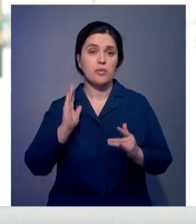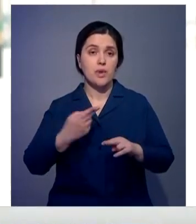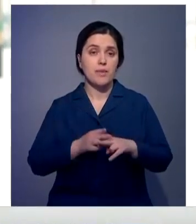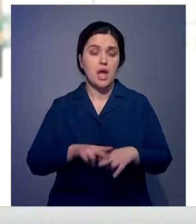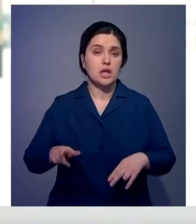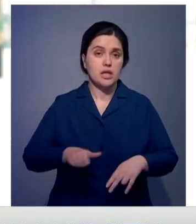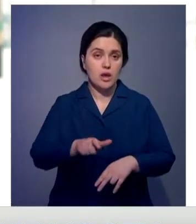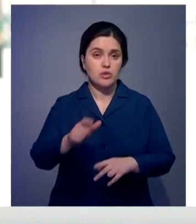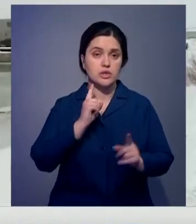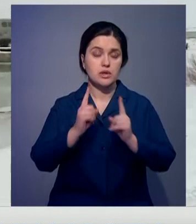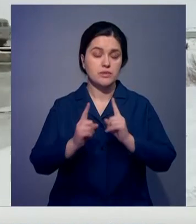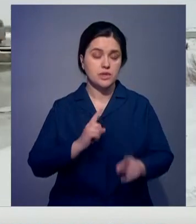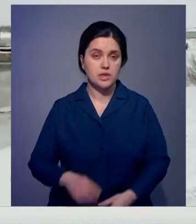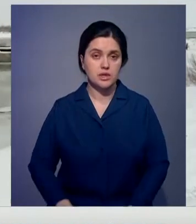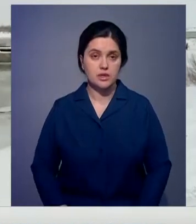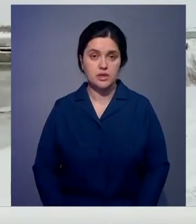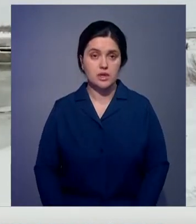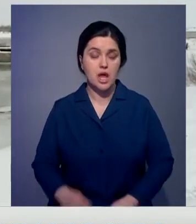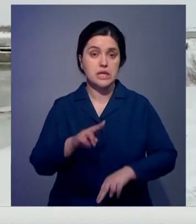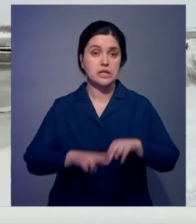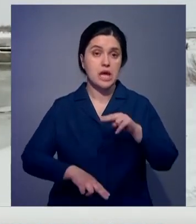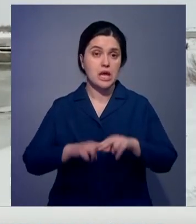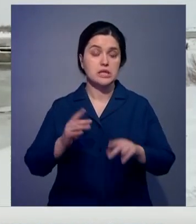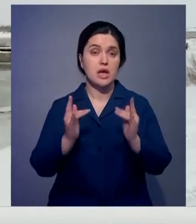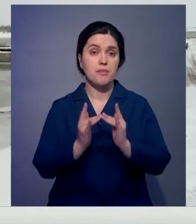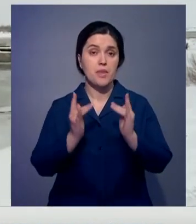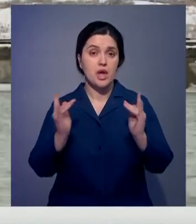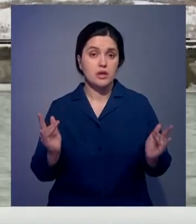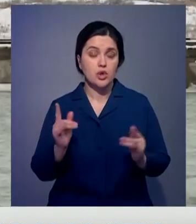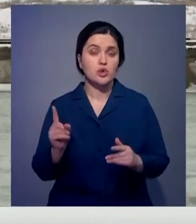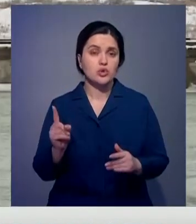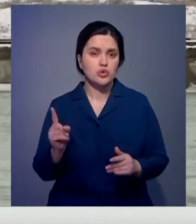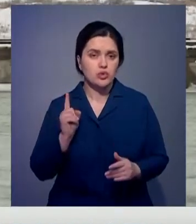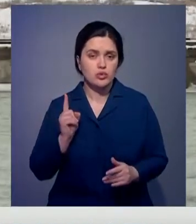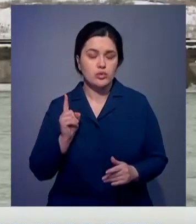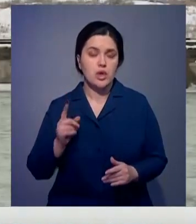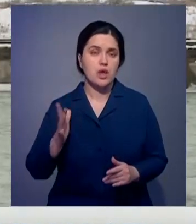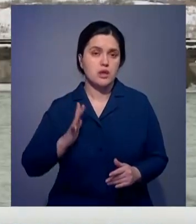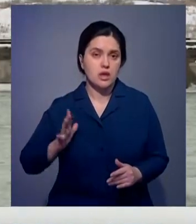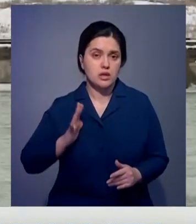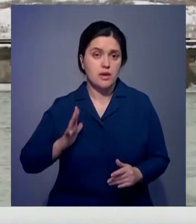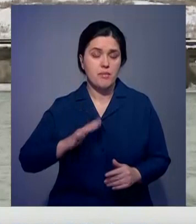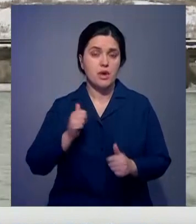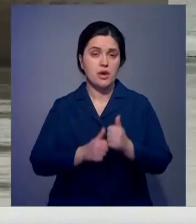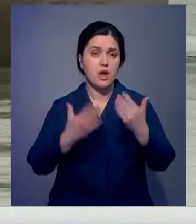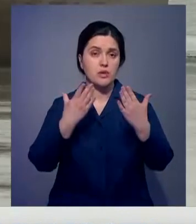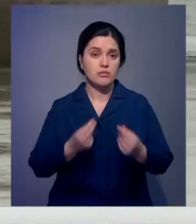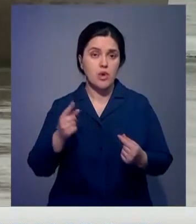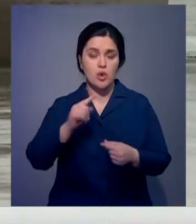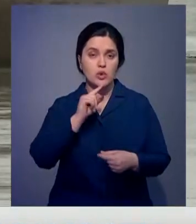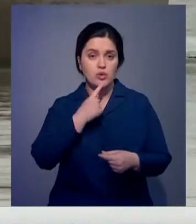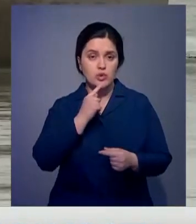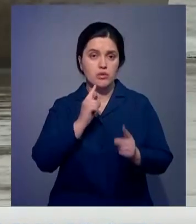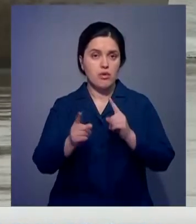дорожное сообщение. Строительство моста местные жители ждут с нетерпением. По их словам, с каждым днем по нему продвигаться